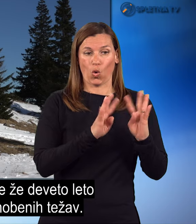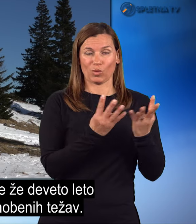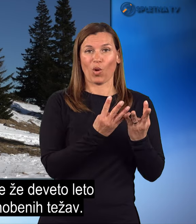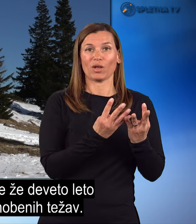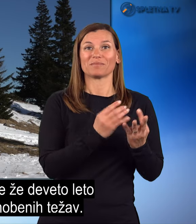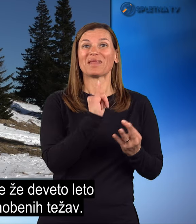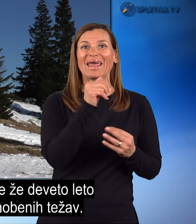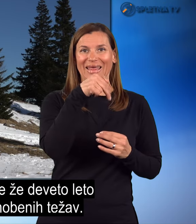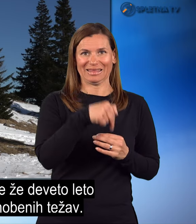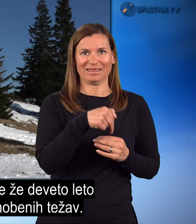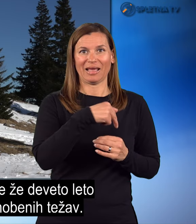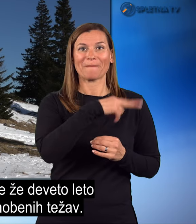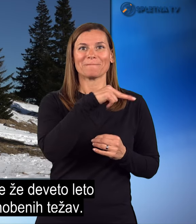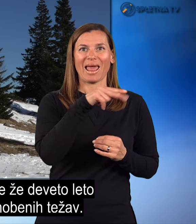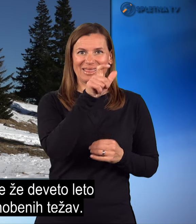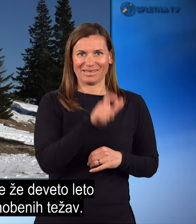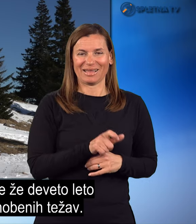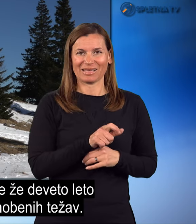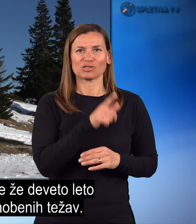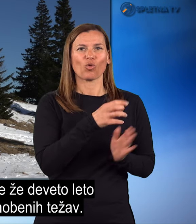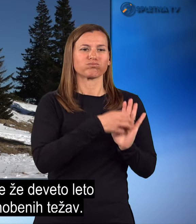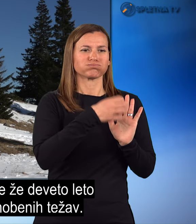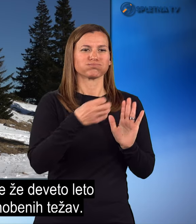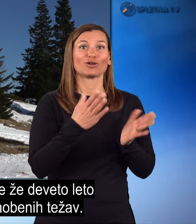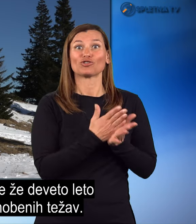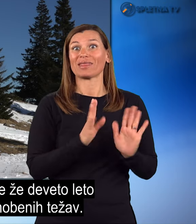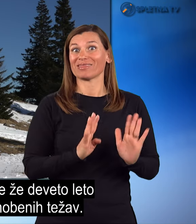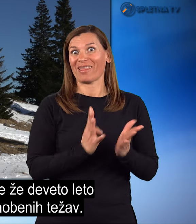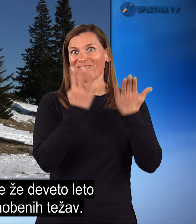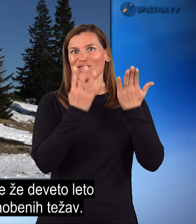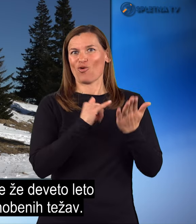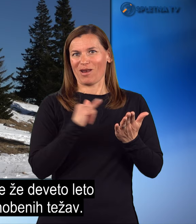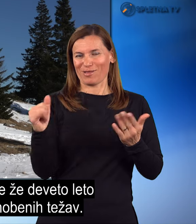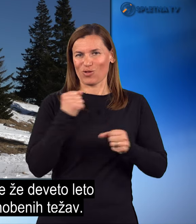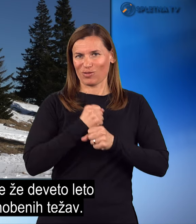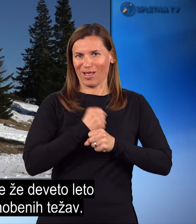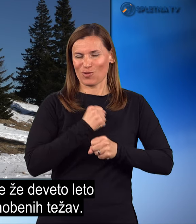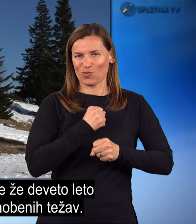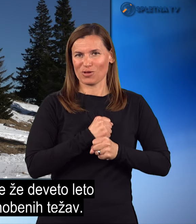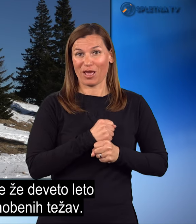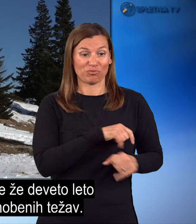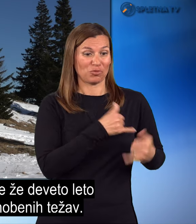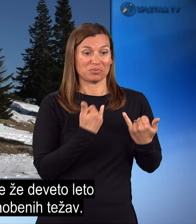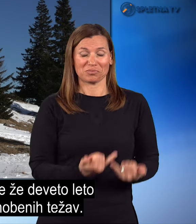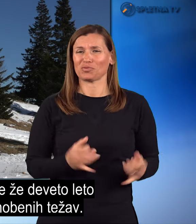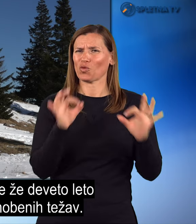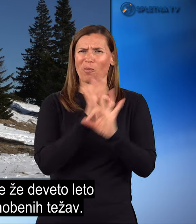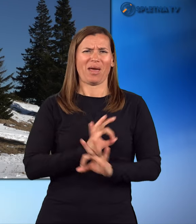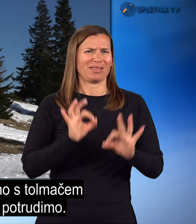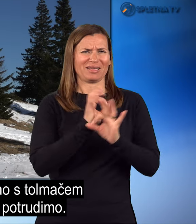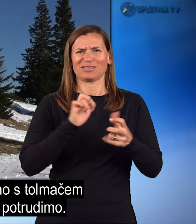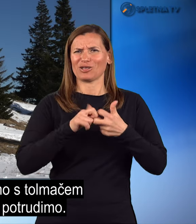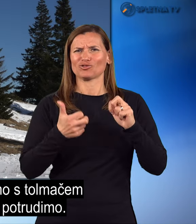Odbor in Planinec že deluje 9. leto in zaenkrat nimamo nobenih problemov